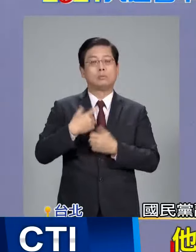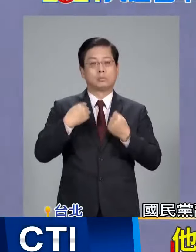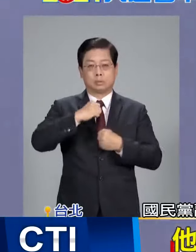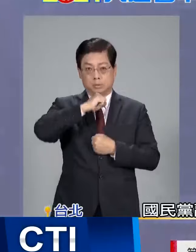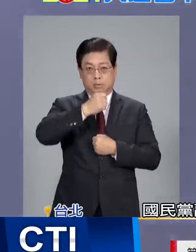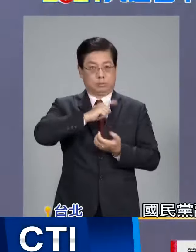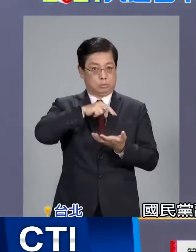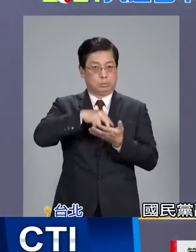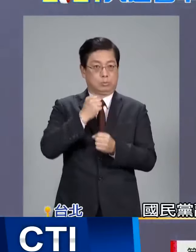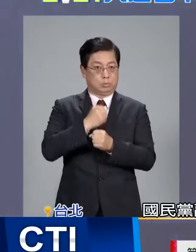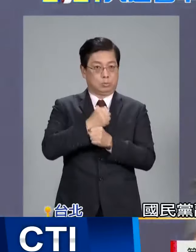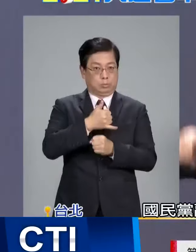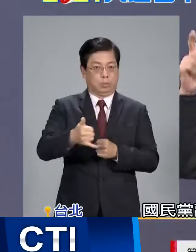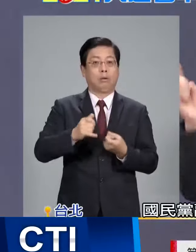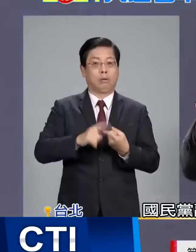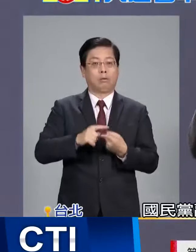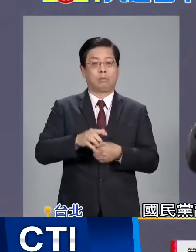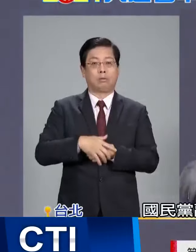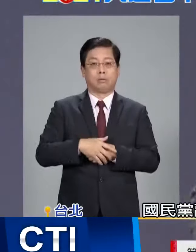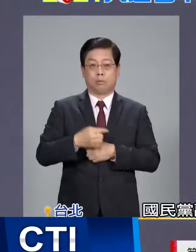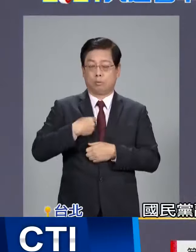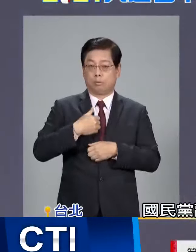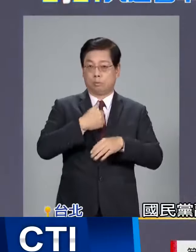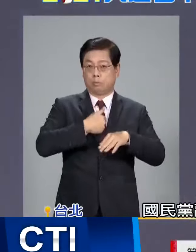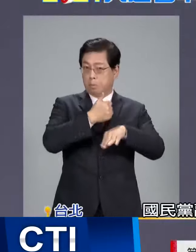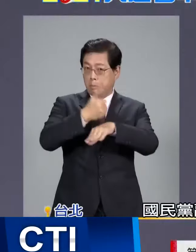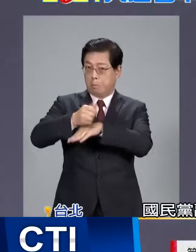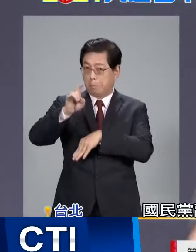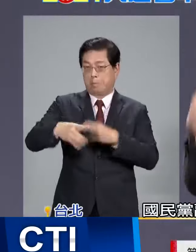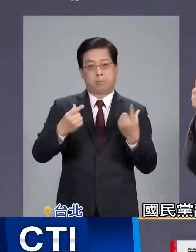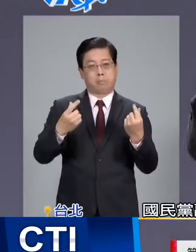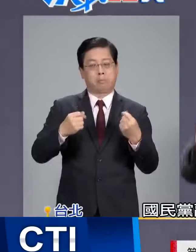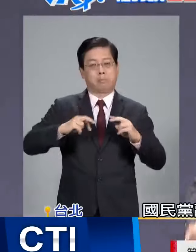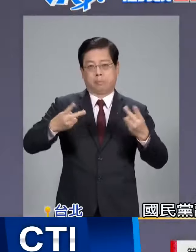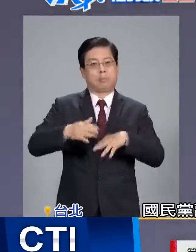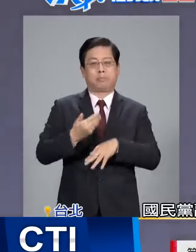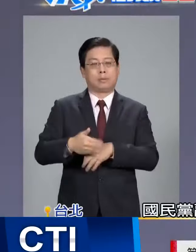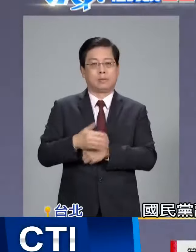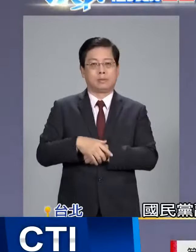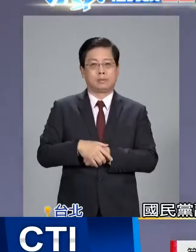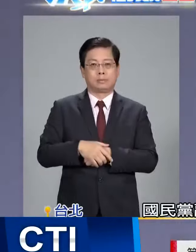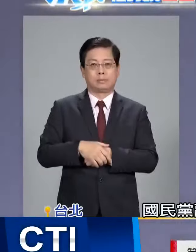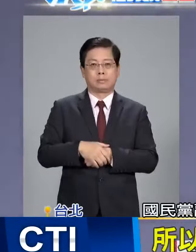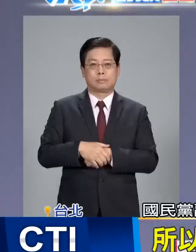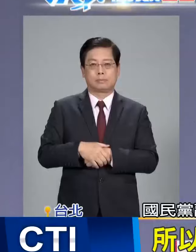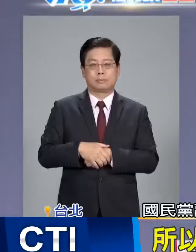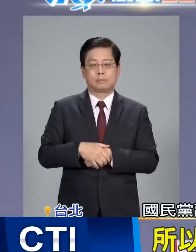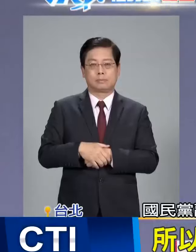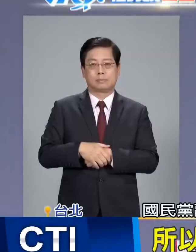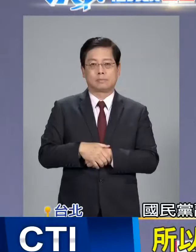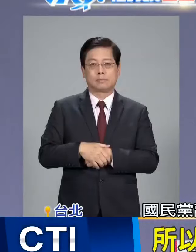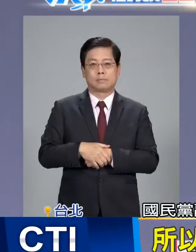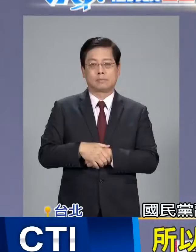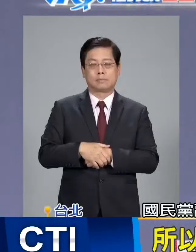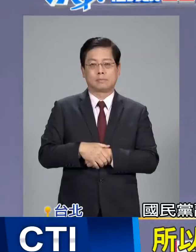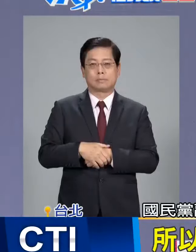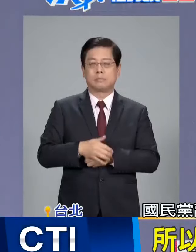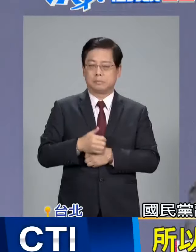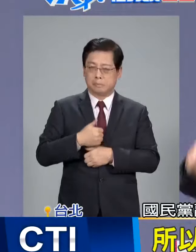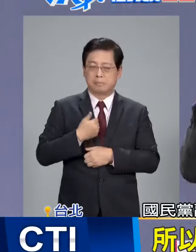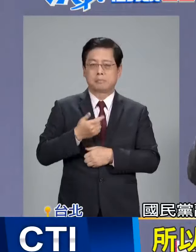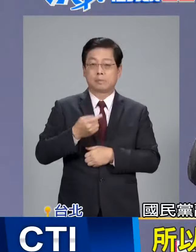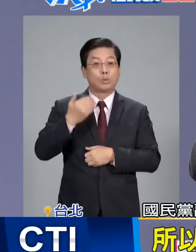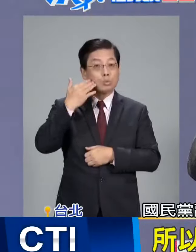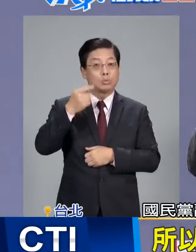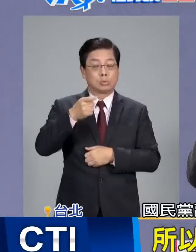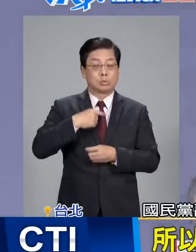工作者，我在任何职位不会改变，任何职位不会改变。所以如